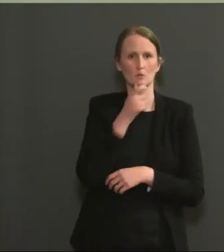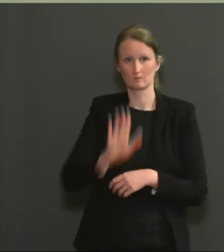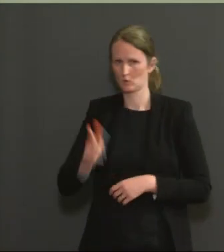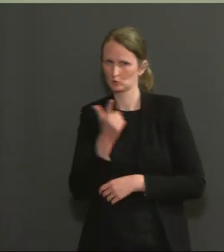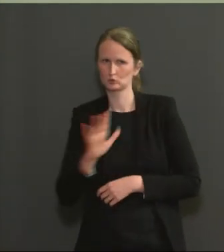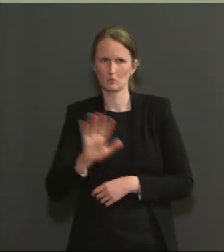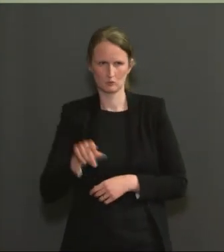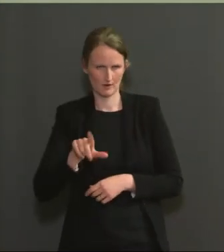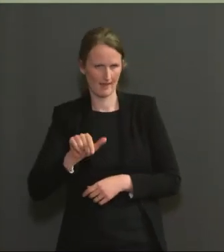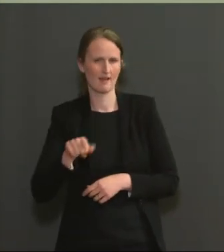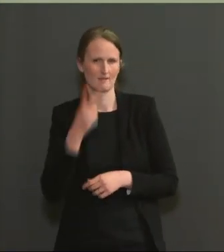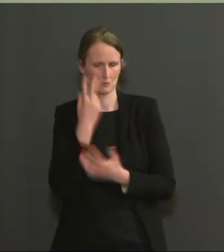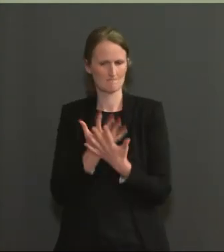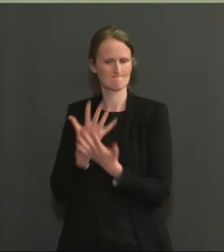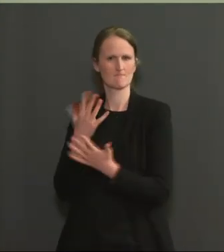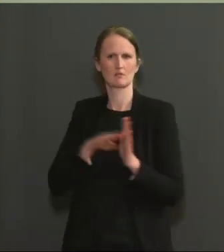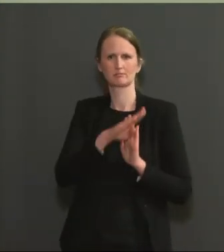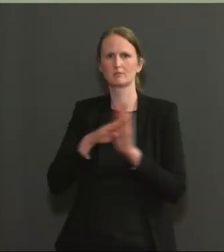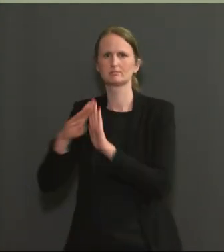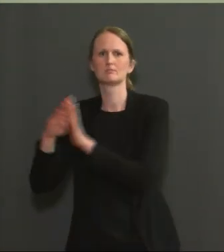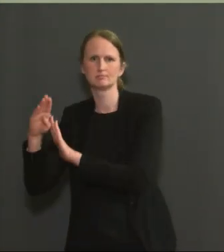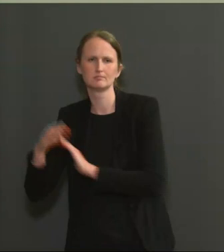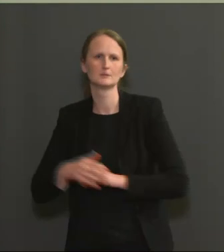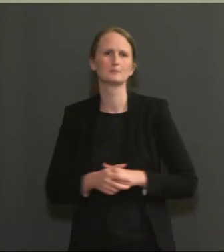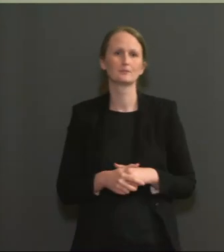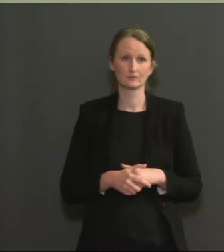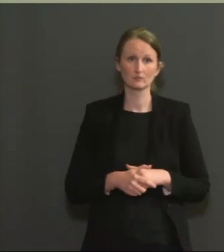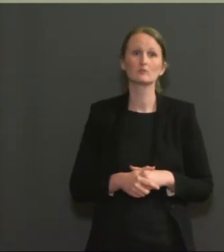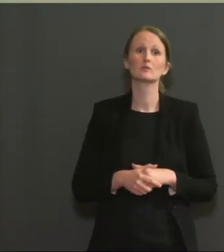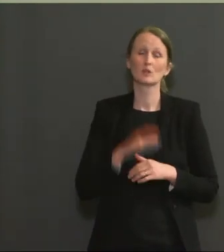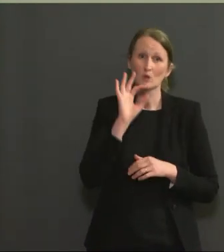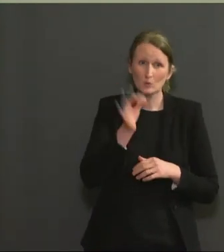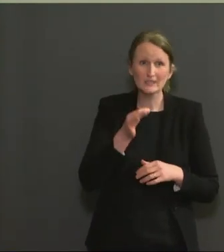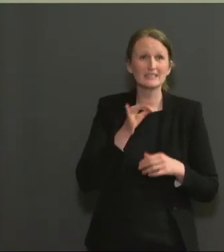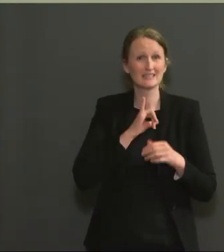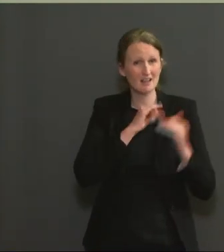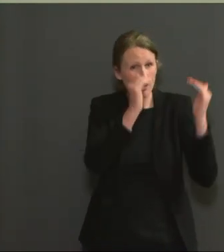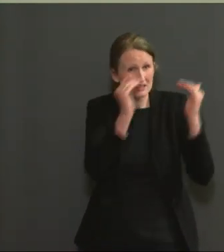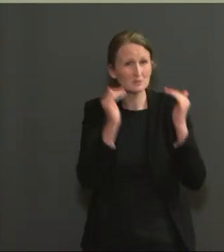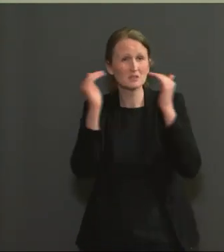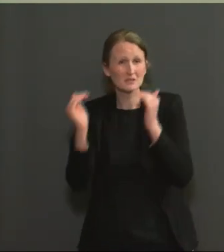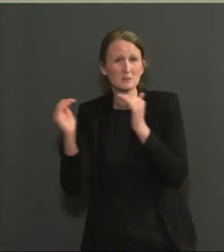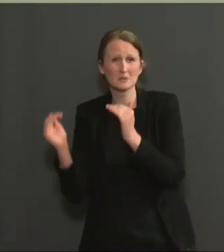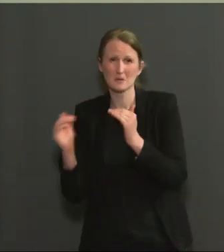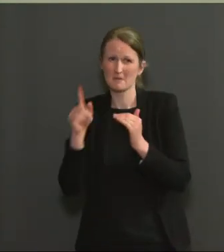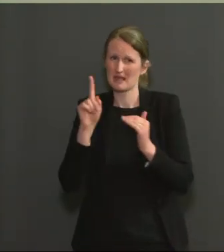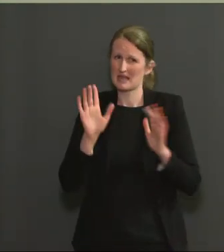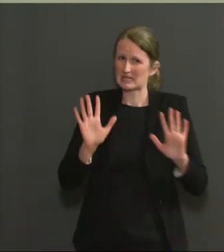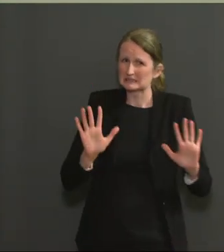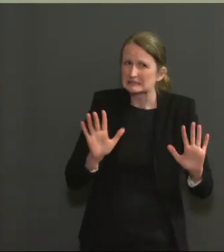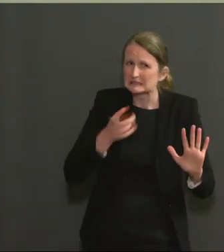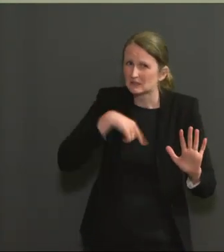encore mais il faudra suivre avec attention cette carte dans la semaine et les 15 jours qui